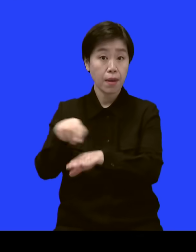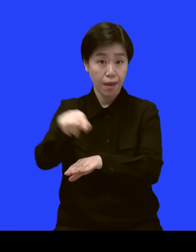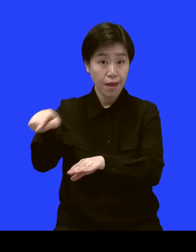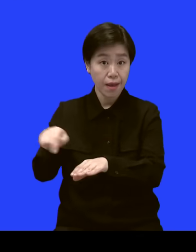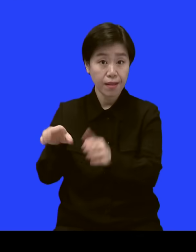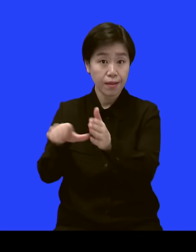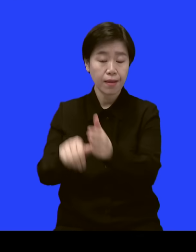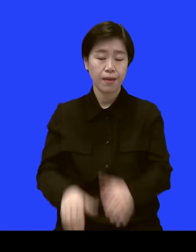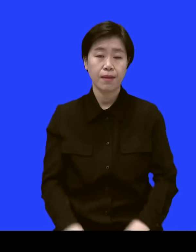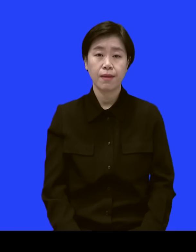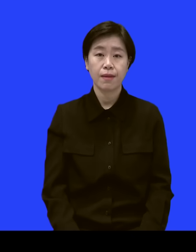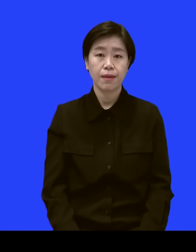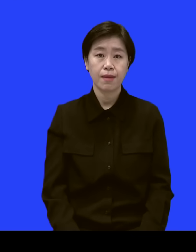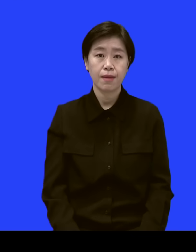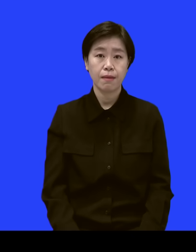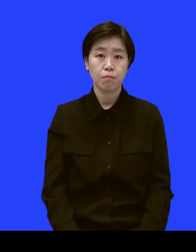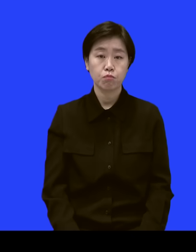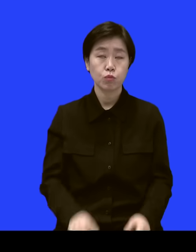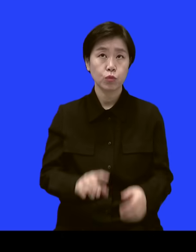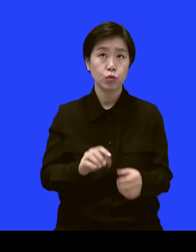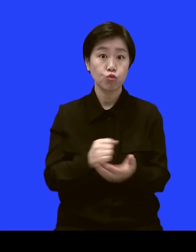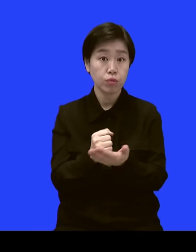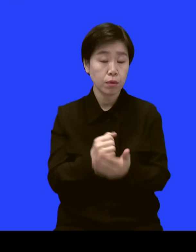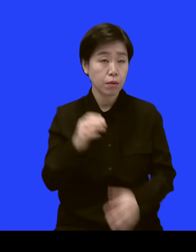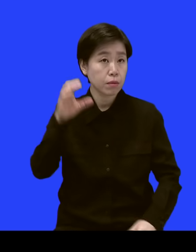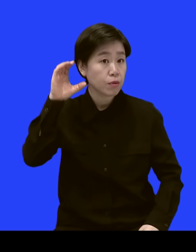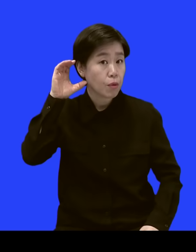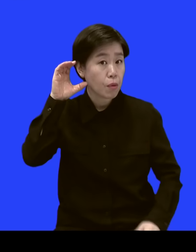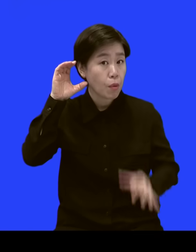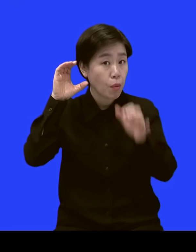드리시는데 제가 어떻게 하다 이렇게 듣게 됐어요. 근데 그때가 이제